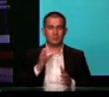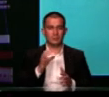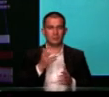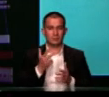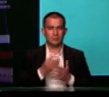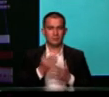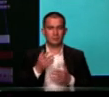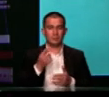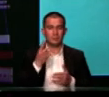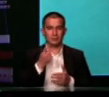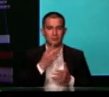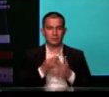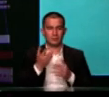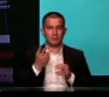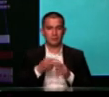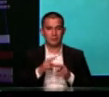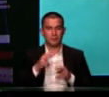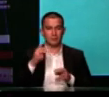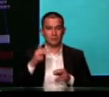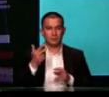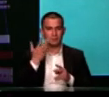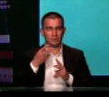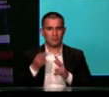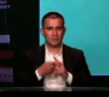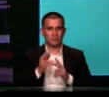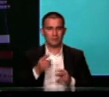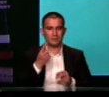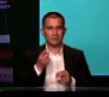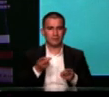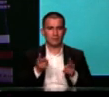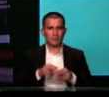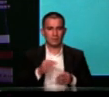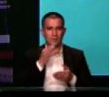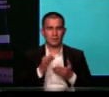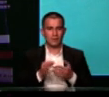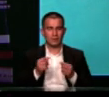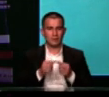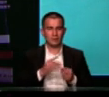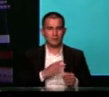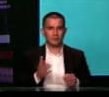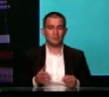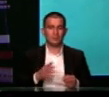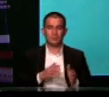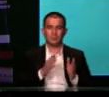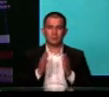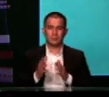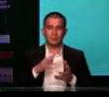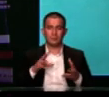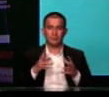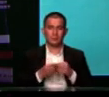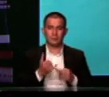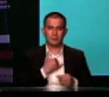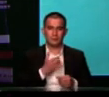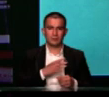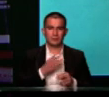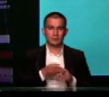ning 7-chi darajasini 33 ga bo'lganimizda bir qoldiqqa teng chiqdi va bizda natijada